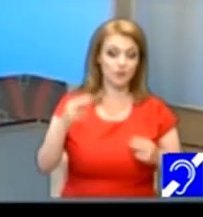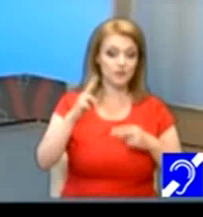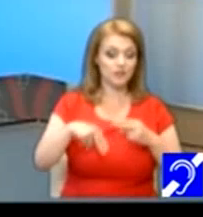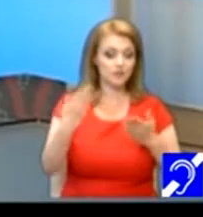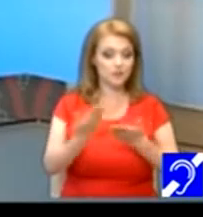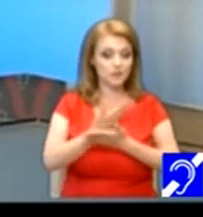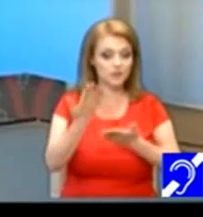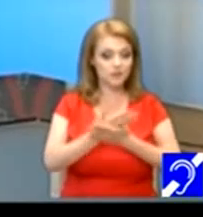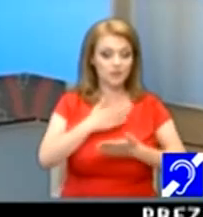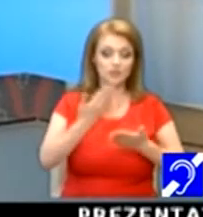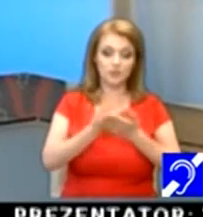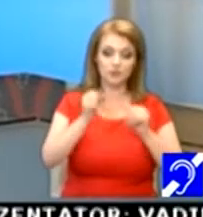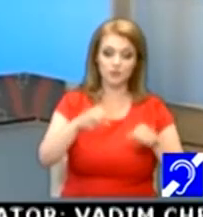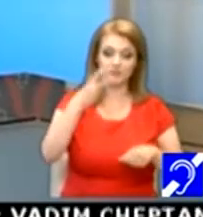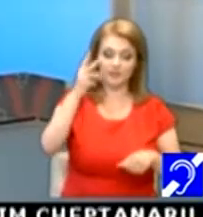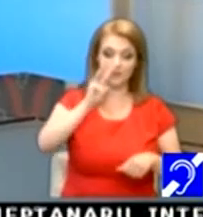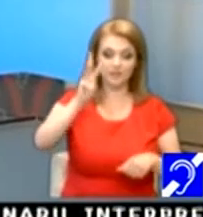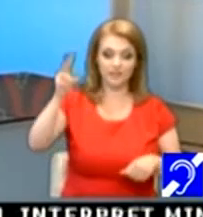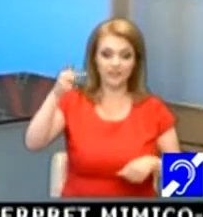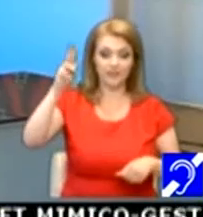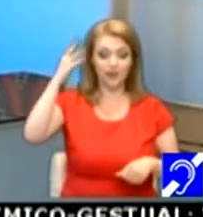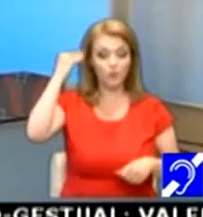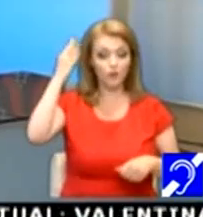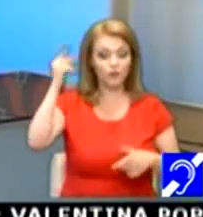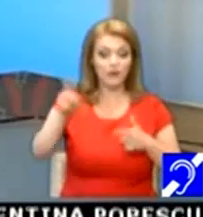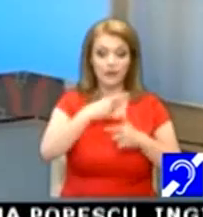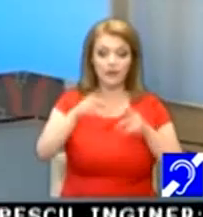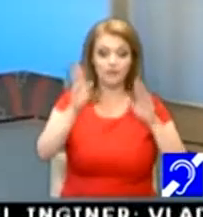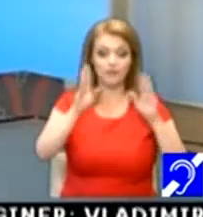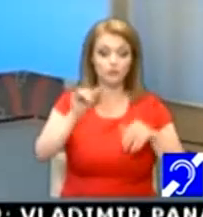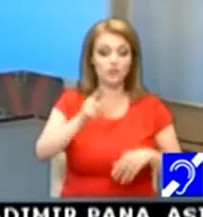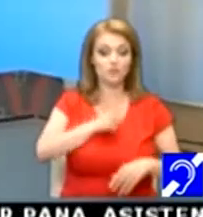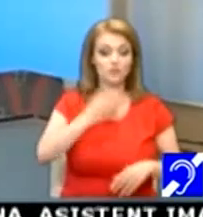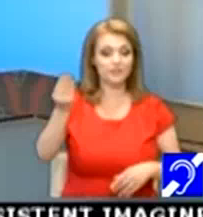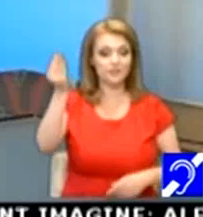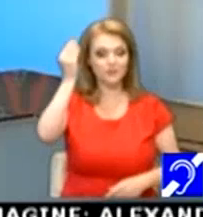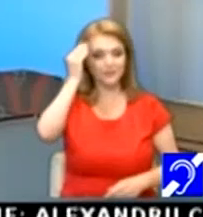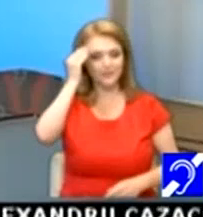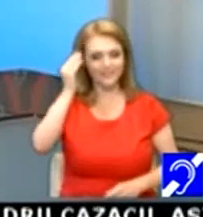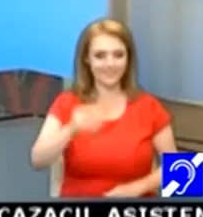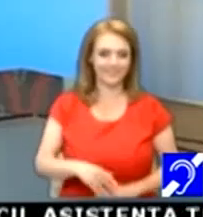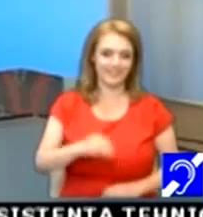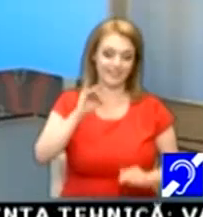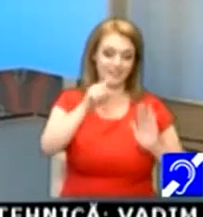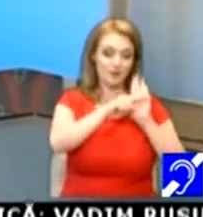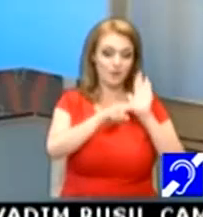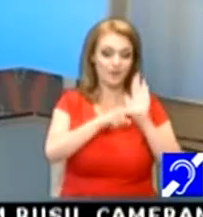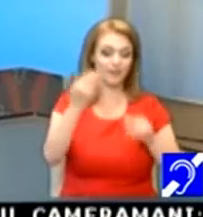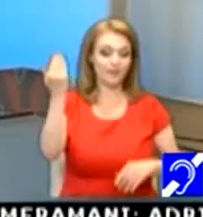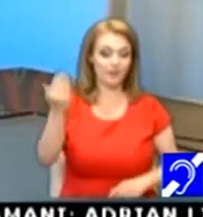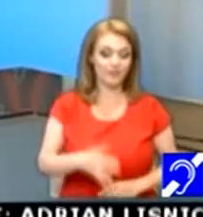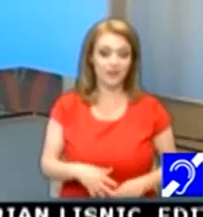Telejurnalul a ajuns la final. Știrile noastre le găsiți pe tvremoldova.md sau pe pagina de Facebook, unde așteptăm opiniile și comentariile